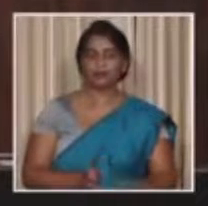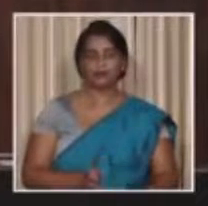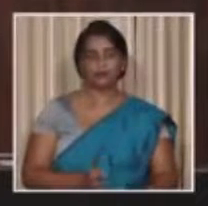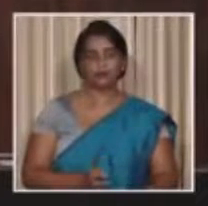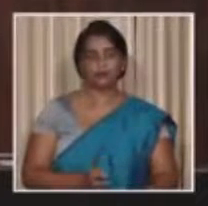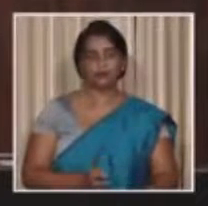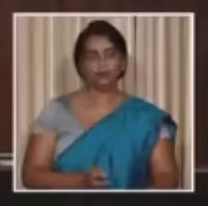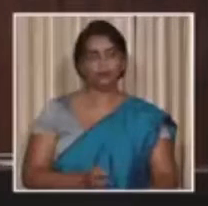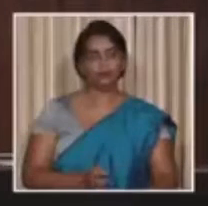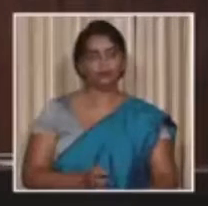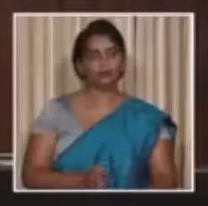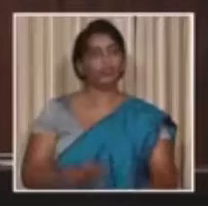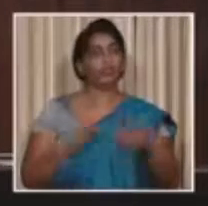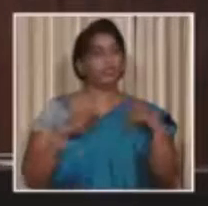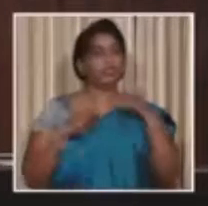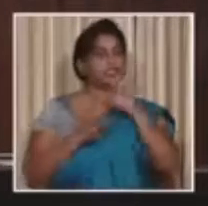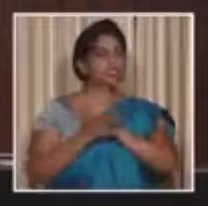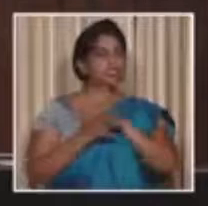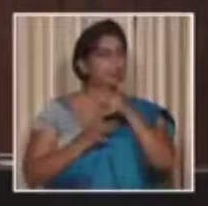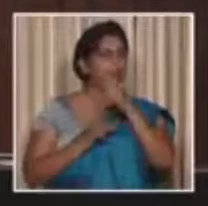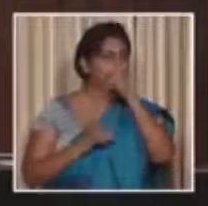මොකද්ද චමින් දී සිරි මන්ත්‍රීතුමා?